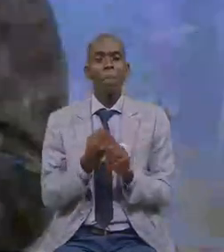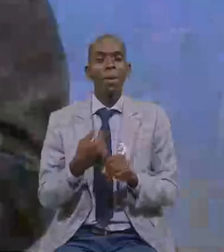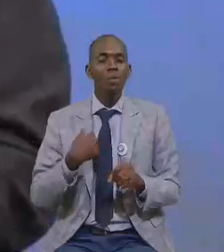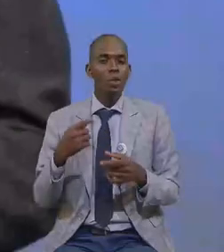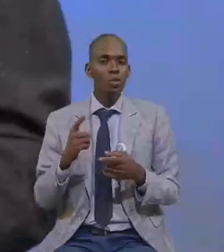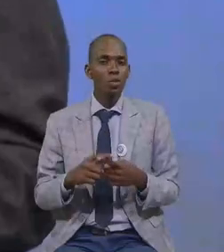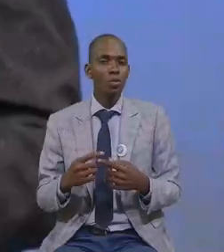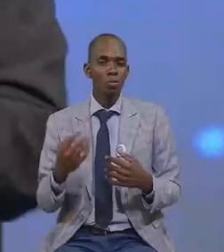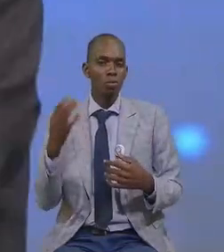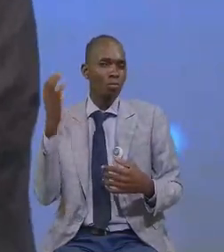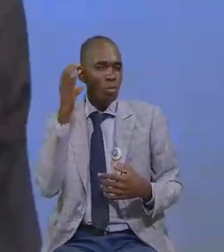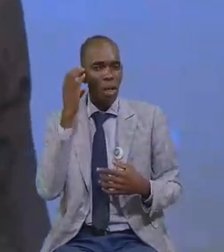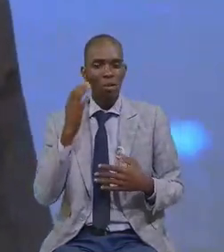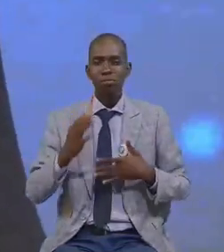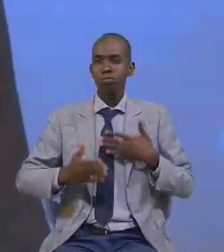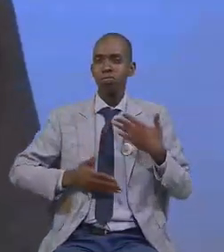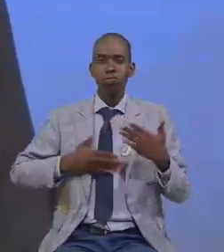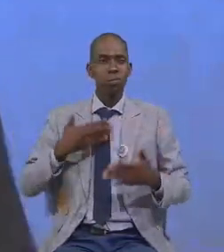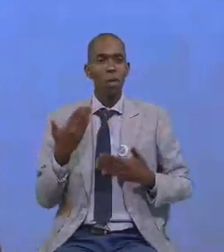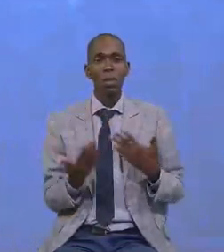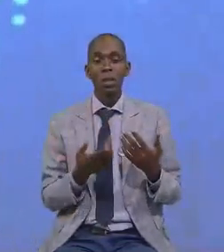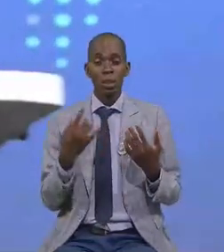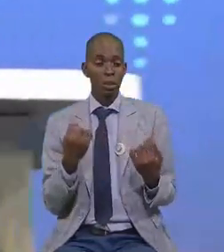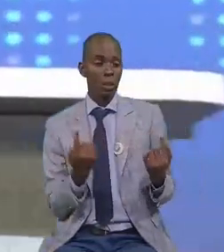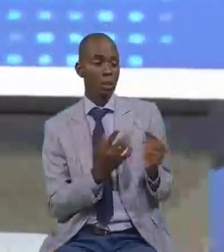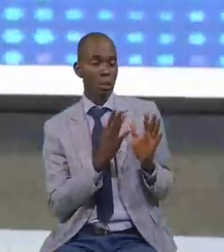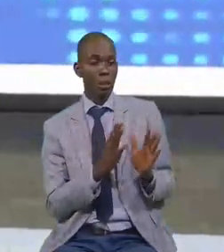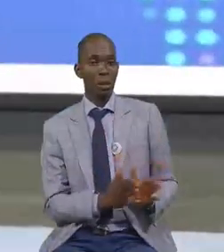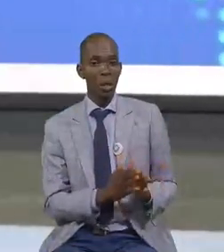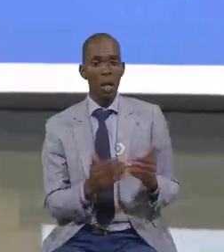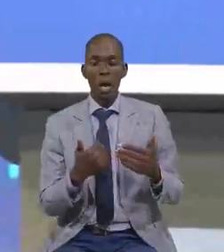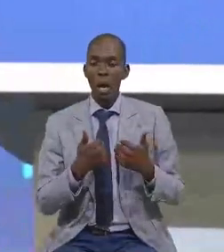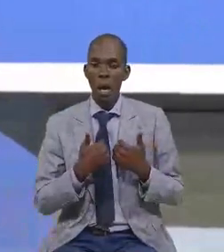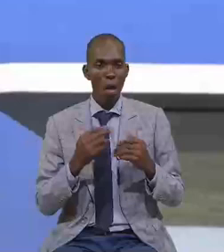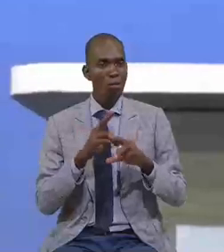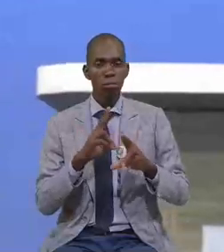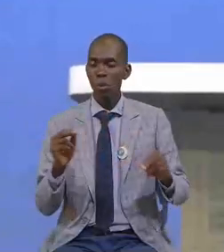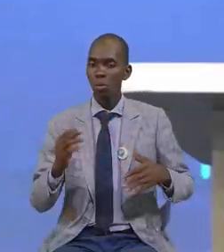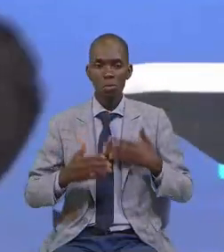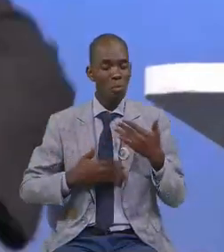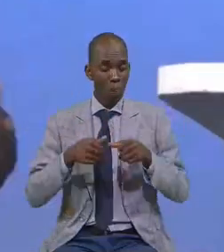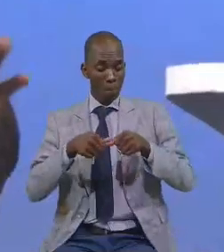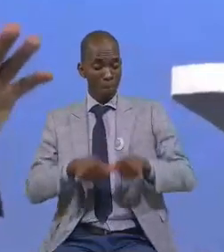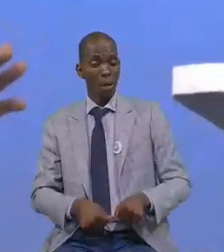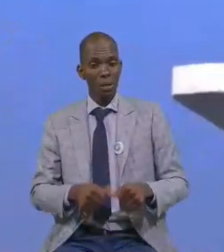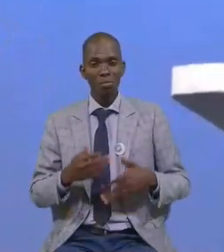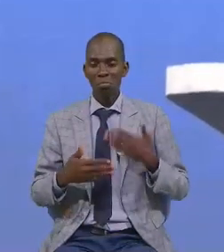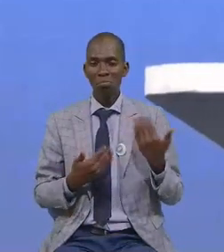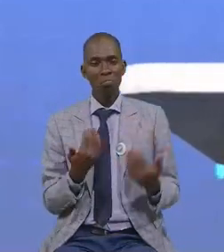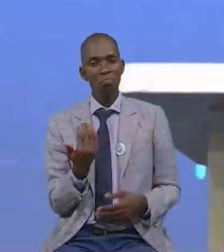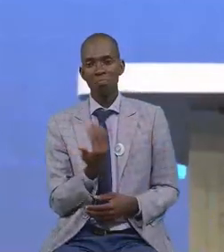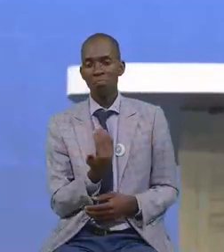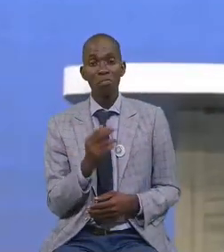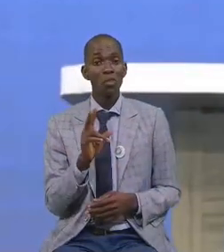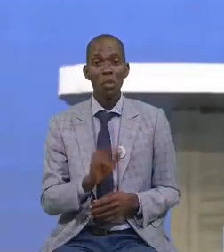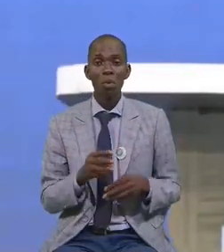Annonce-moi l'allégresse et la joie. Le pécheur n'a pas de joie, la joie permanente.